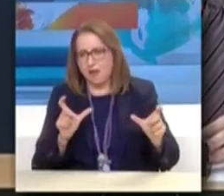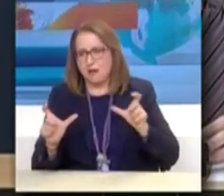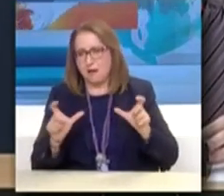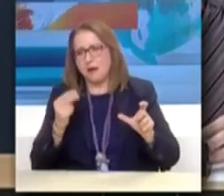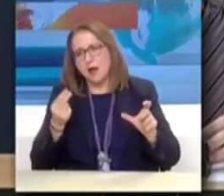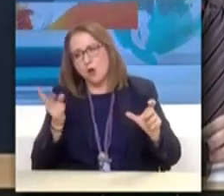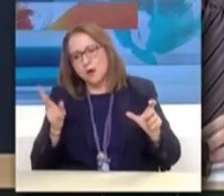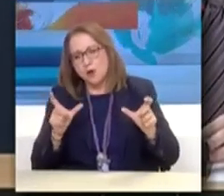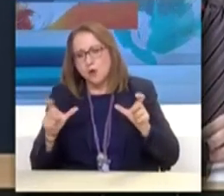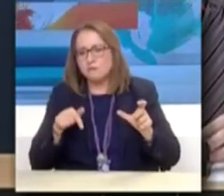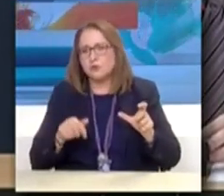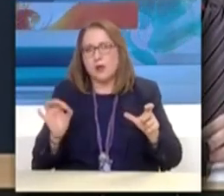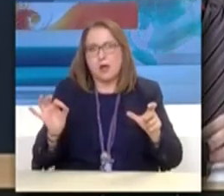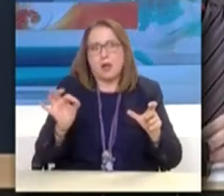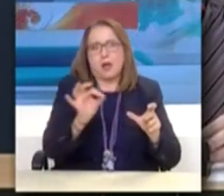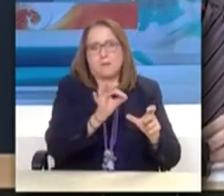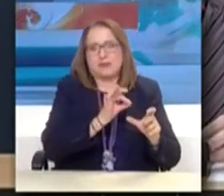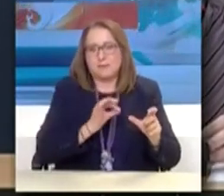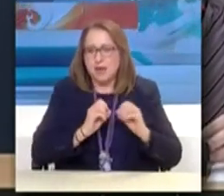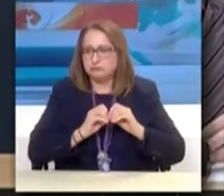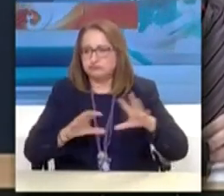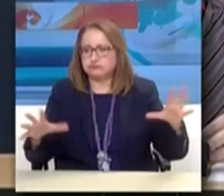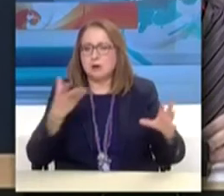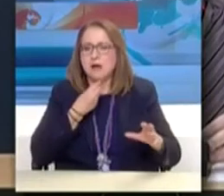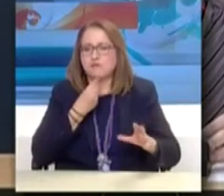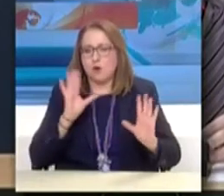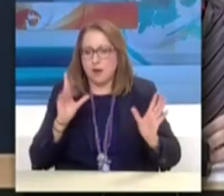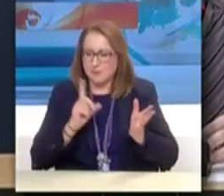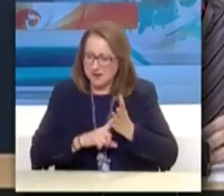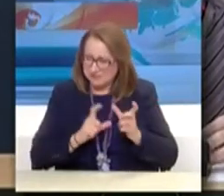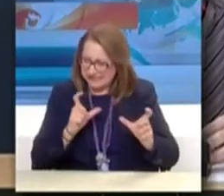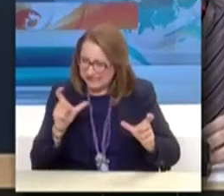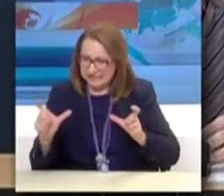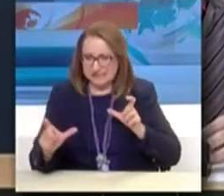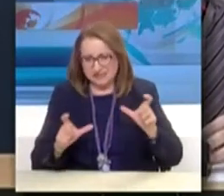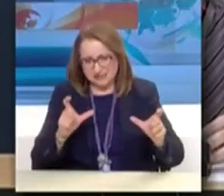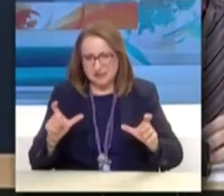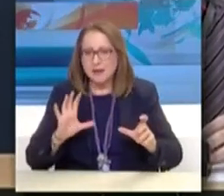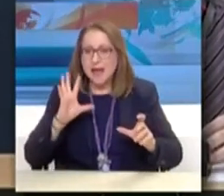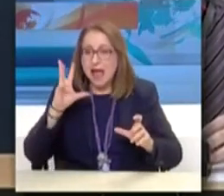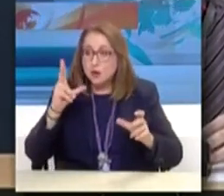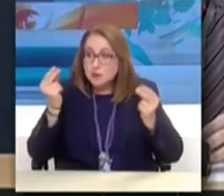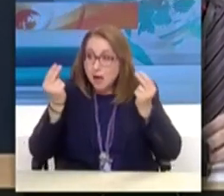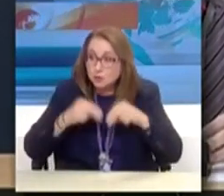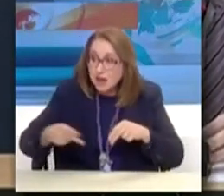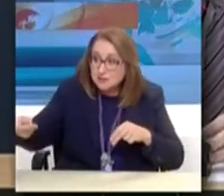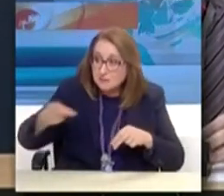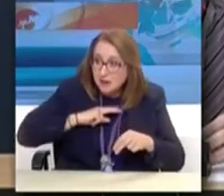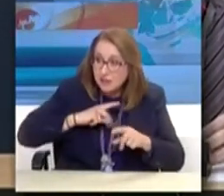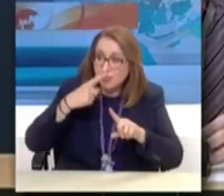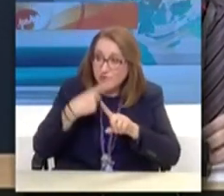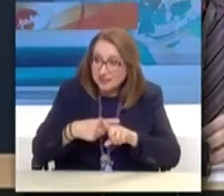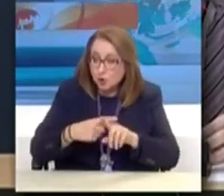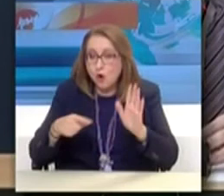Έτσι, είμαστε σε μια επιδημία όπου ένας ιός διασπείρεται εύκολα στην κοινότητα και μέχρι ανακοινώσει το αποτελέσματος σε αυτούς τους ανθρώπους και αυτοί